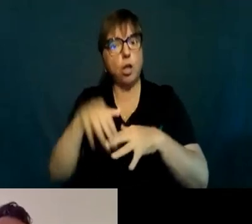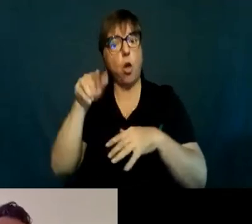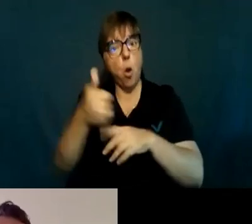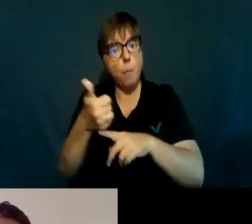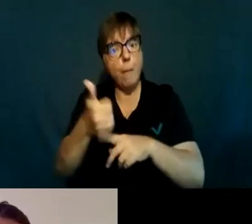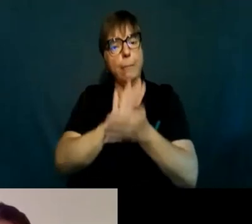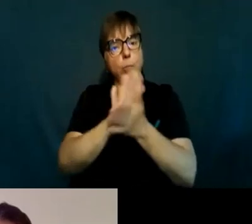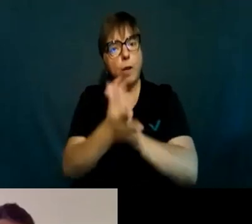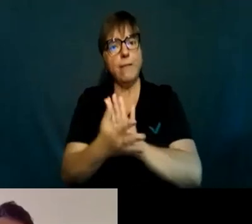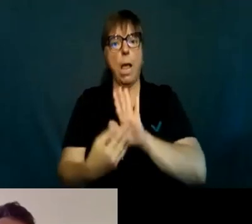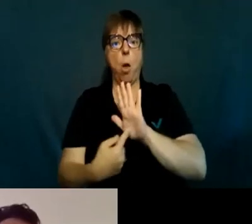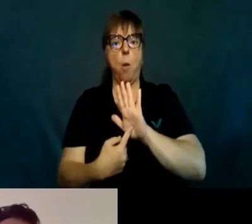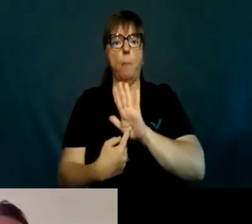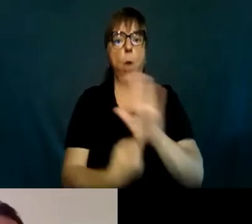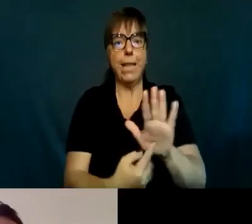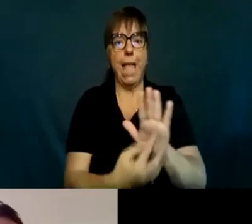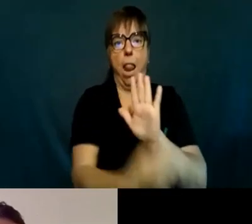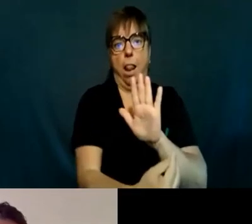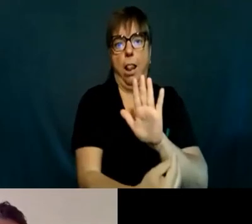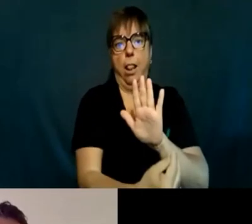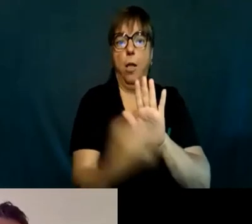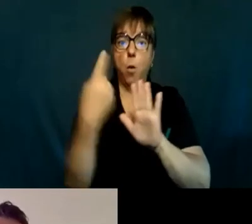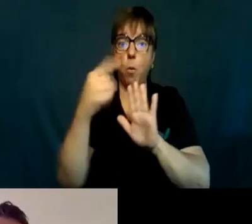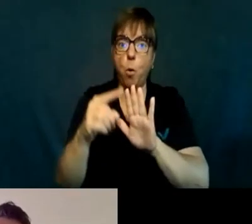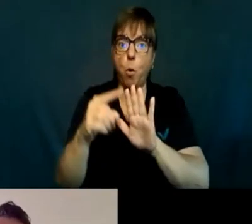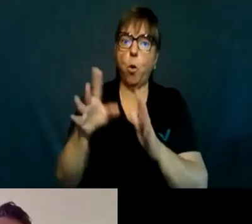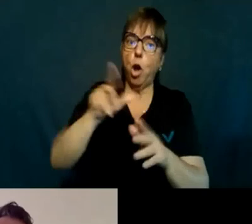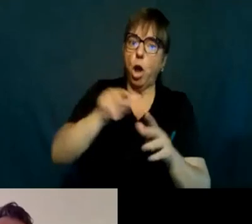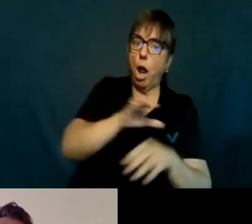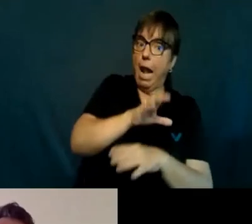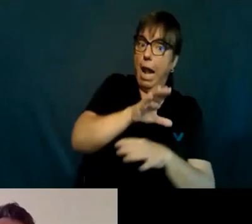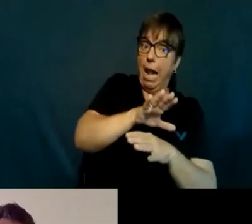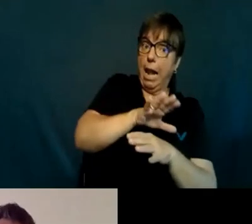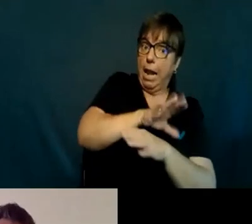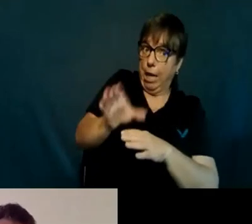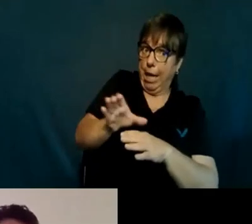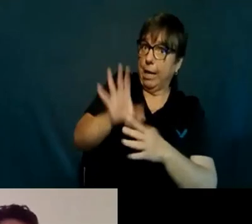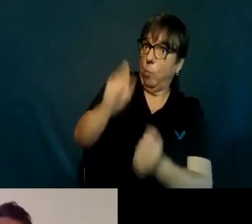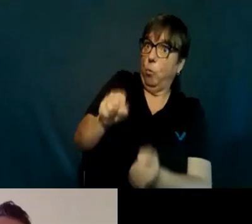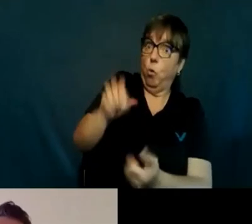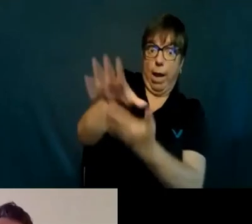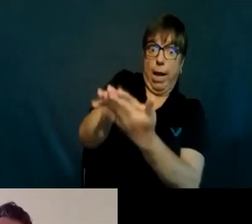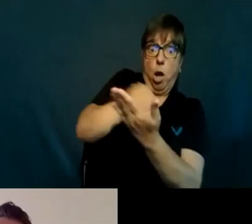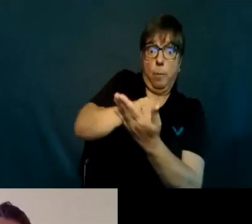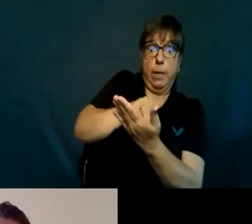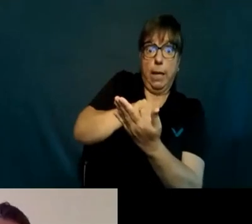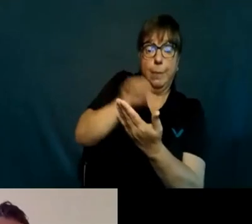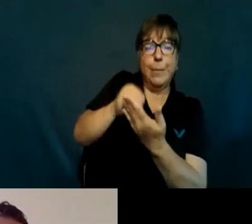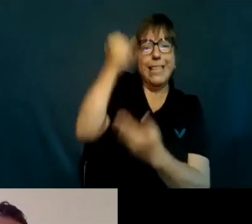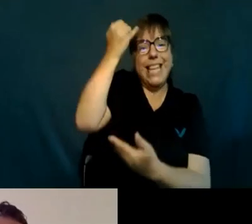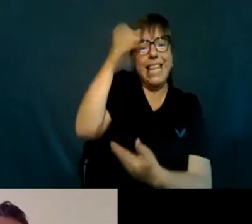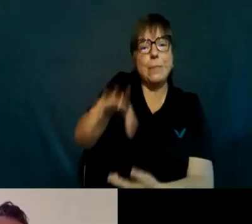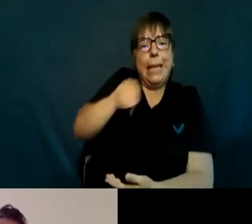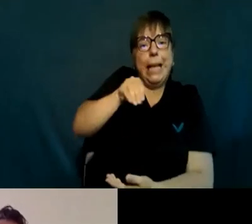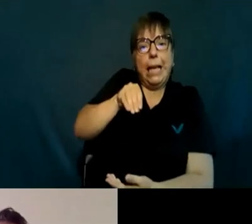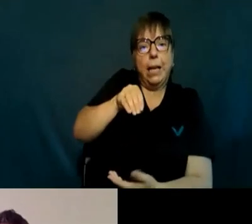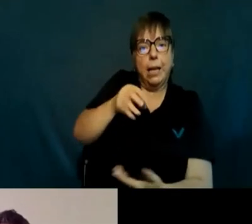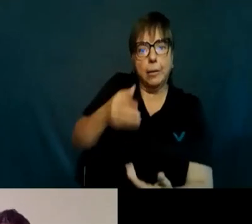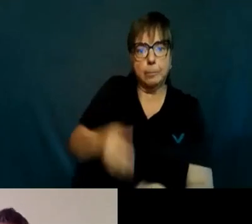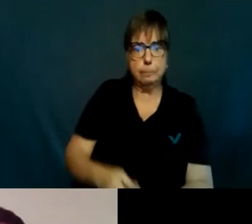devrait inspirer l'ensemble de la société canadienne à travers tout ce qu'on a pu voir depuis quelques… plusieurs semaines.